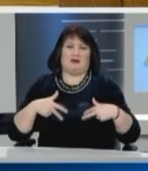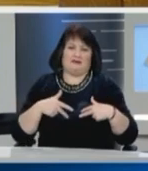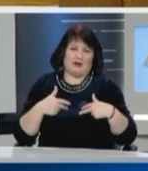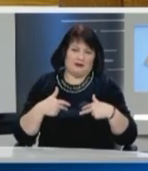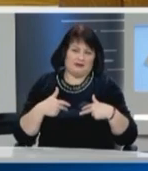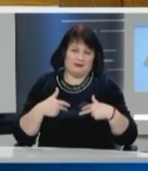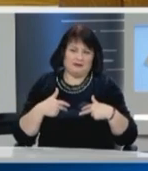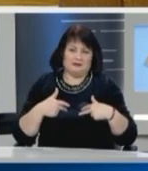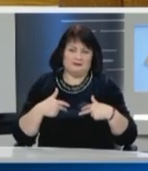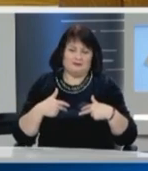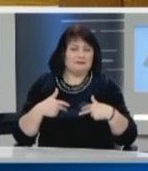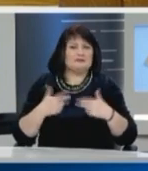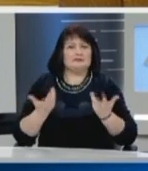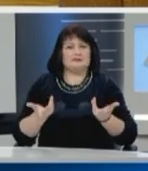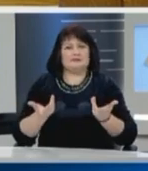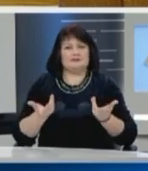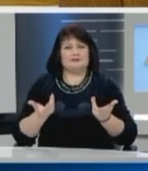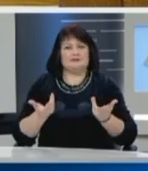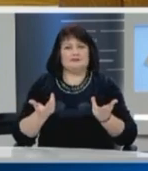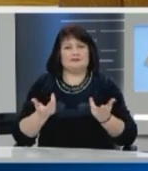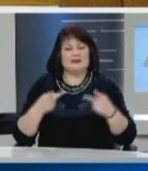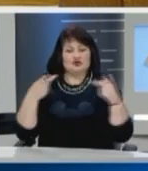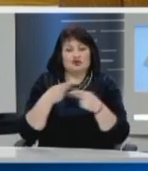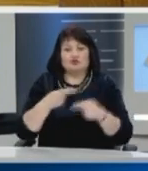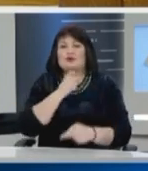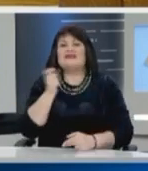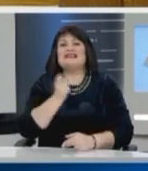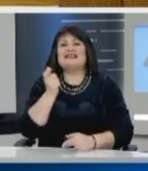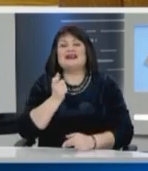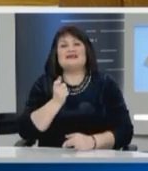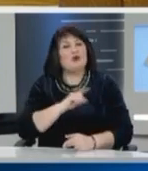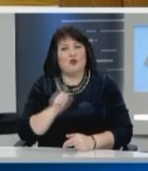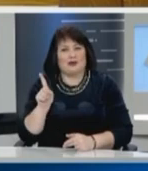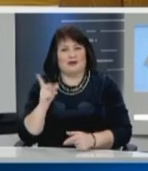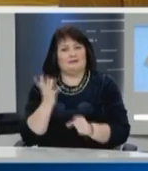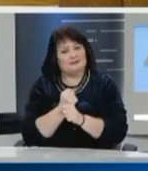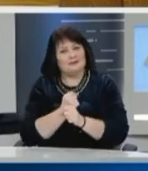κυβέρνησης, την κατάργηση αυτής της περικοπής των συντάξεων, την πετύχαμε